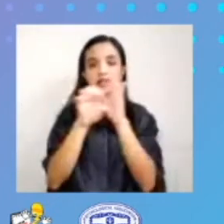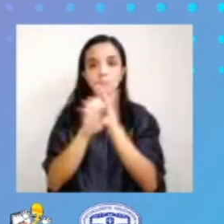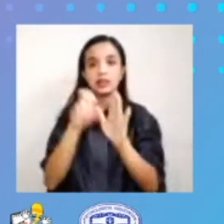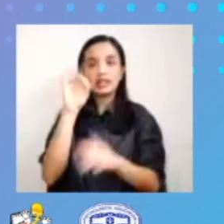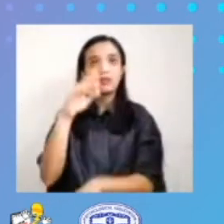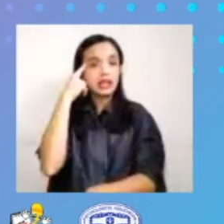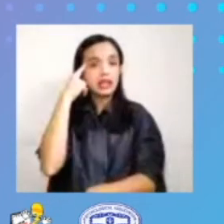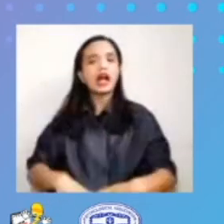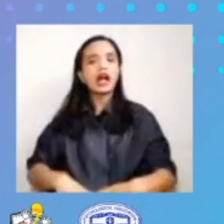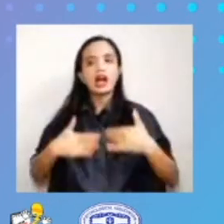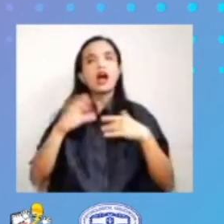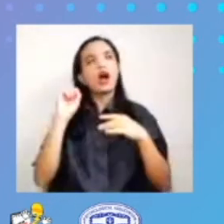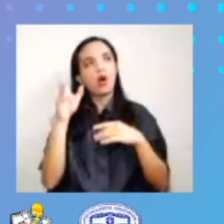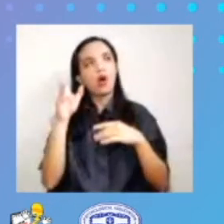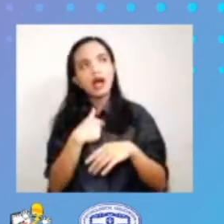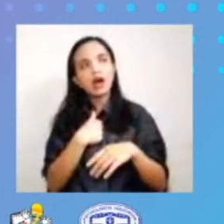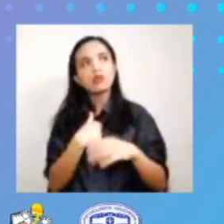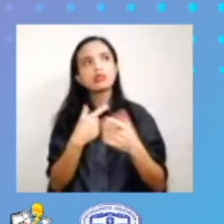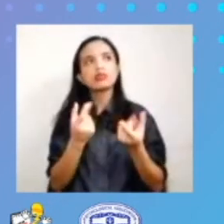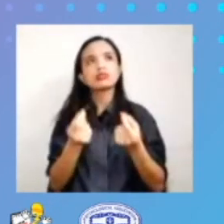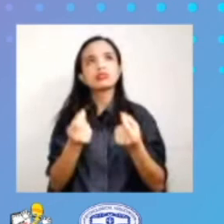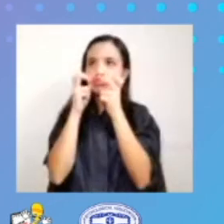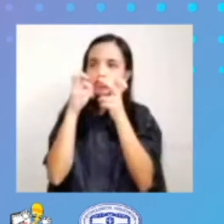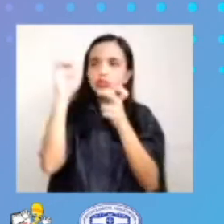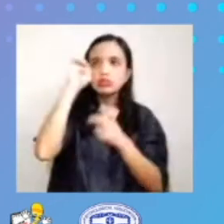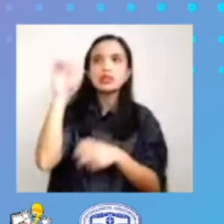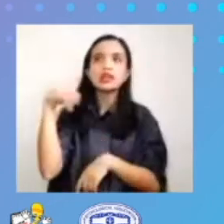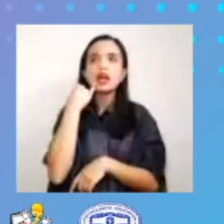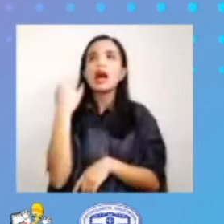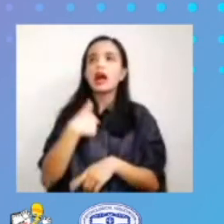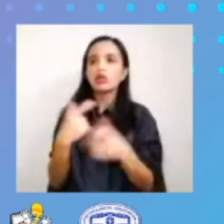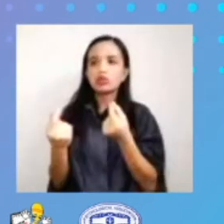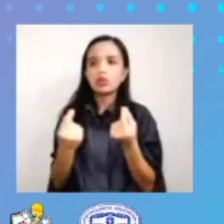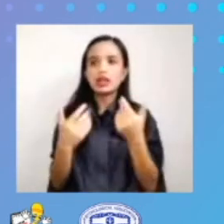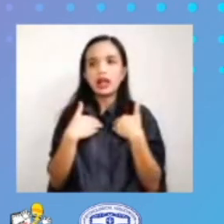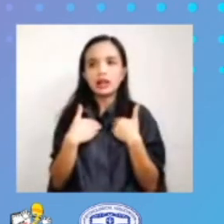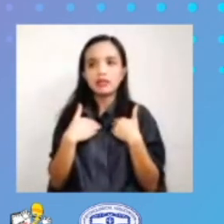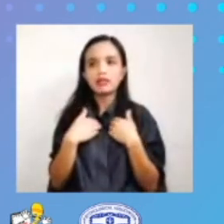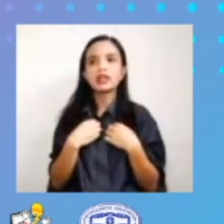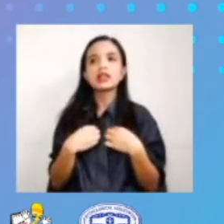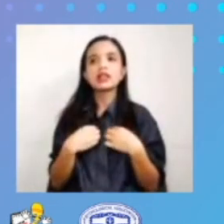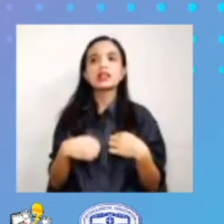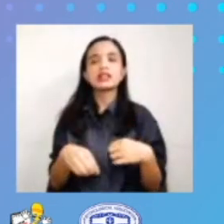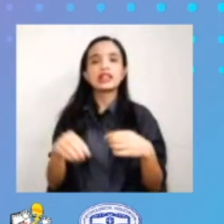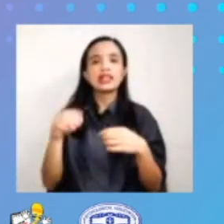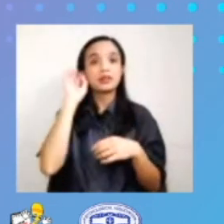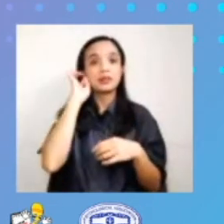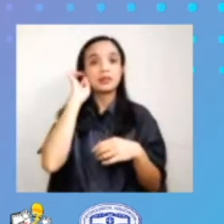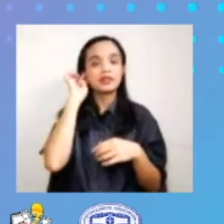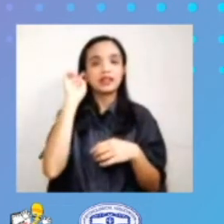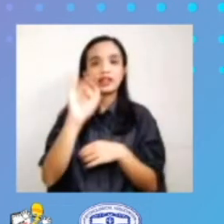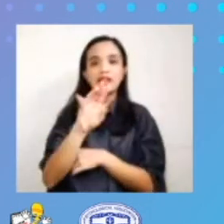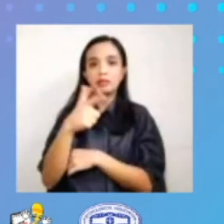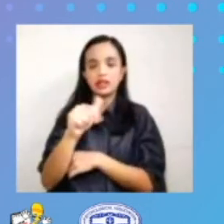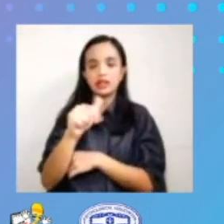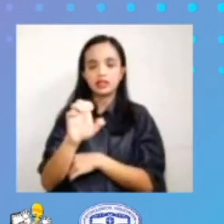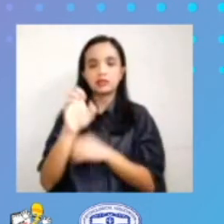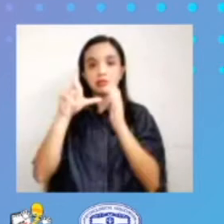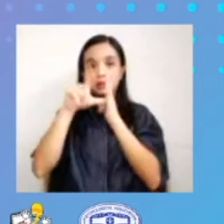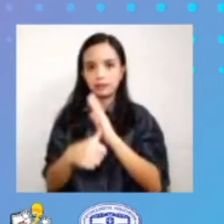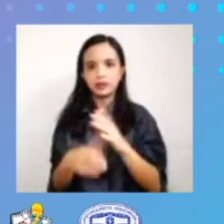dance muna. You know, I'm beginning to form. You see that? I'm beginning to form the